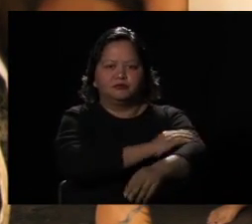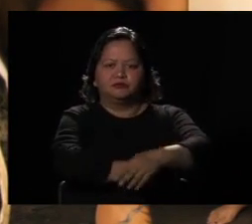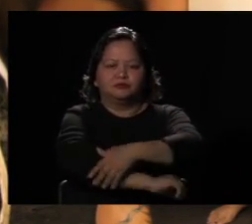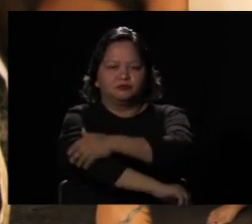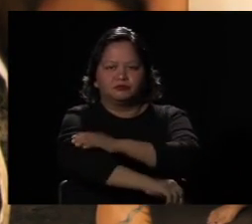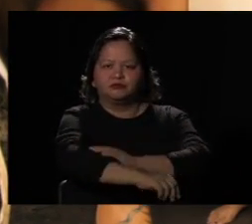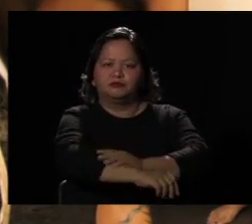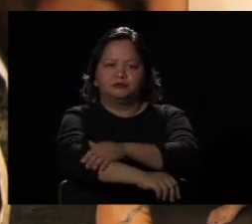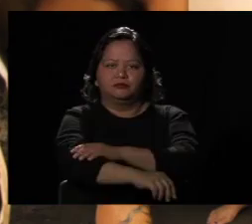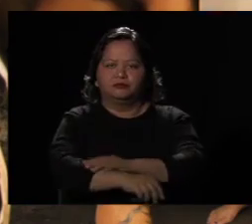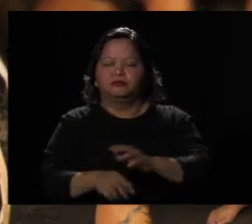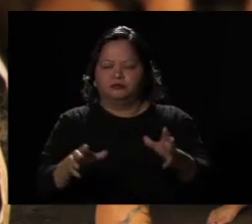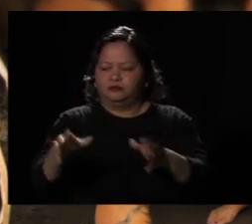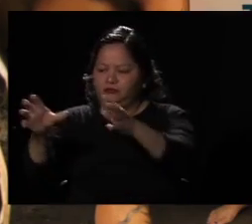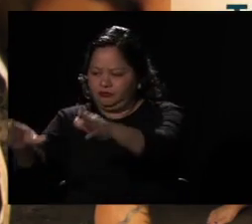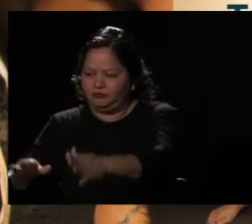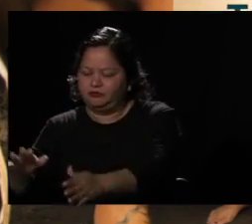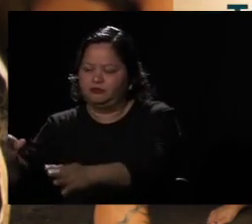pinalay